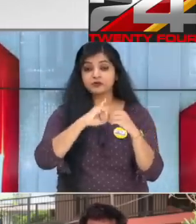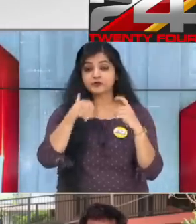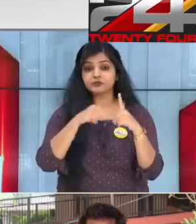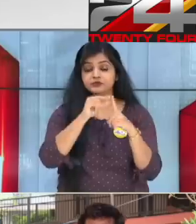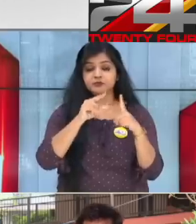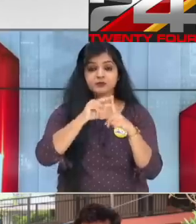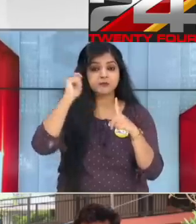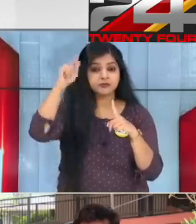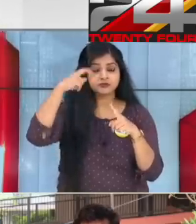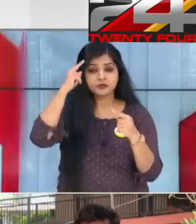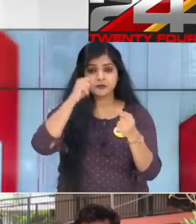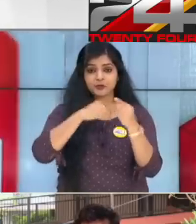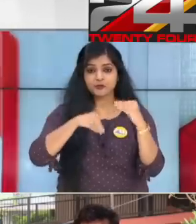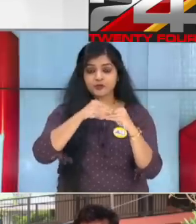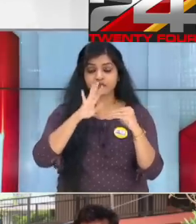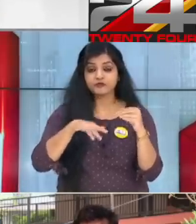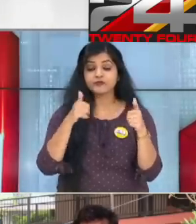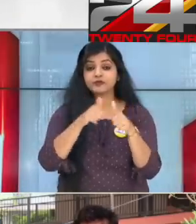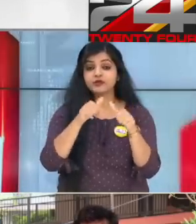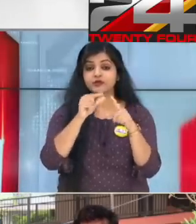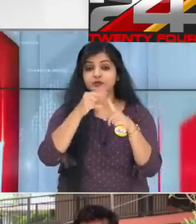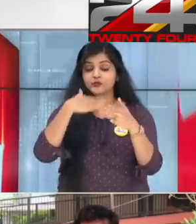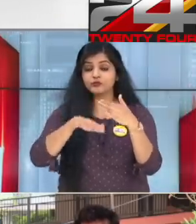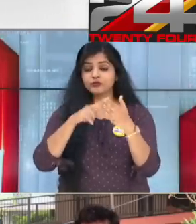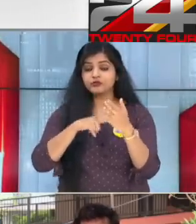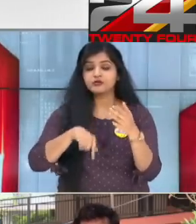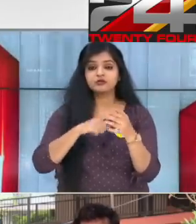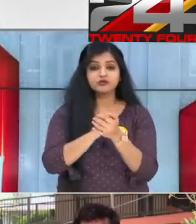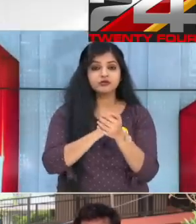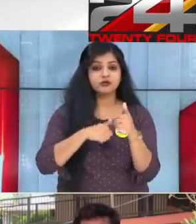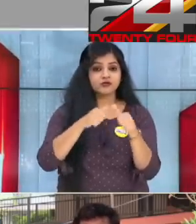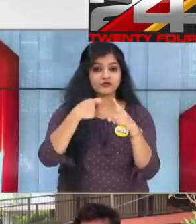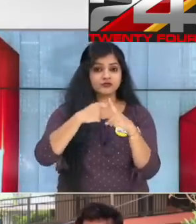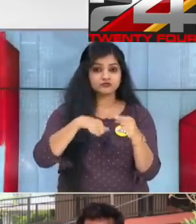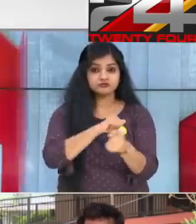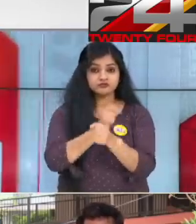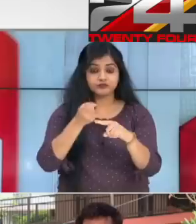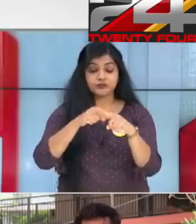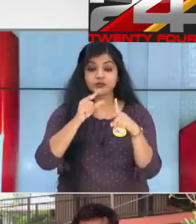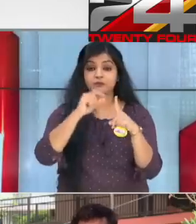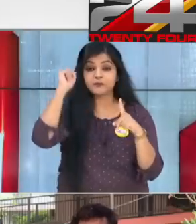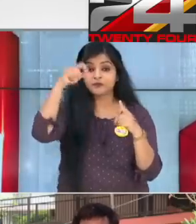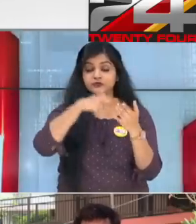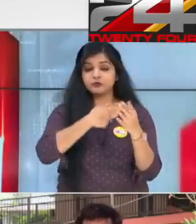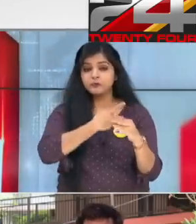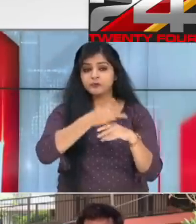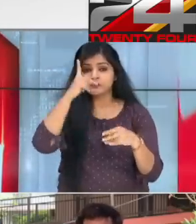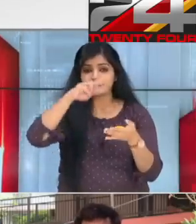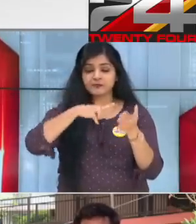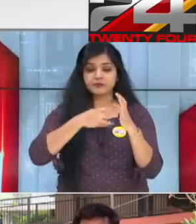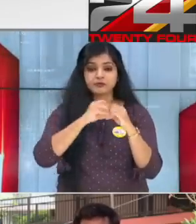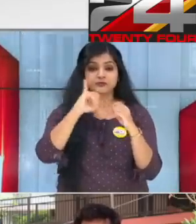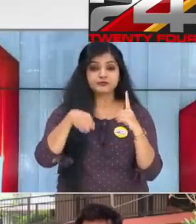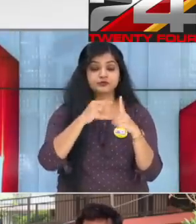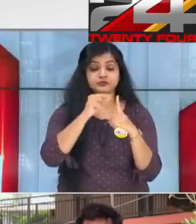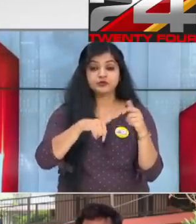കേന്ദ്രീകരിച്ച് നടക്കുന്നുണ്ട്. കാരണം അരവിന്ദ് കെജ്രിവാളിന്റെ അറസ്റ്റ് അടക്കമെല്ലാം തന്നെ ചർച്ചയാകുന്ന ഒരു തെരഞ്ഞെടുപ്പിൽ സ്വാഭാവികമായിട്ട് പഞ്ചാബിൽ തന്നെ ആം ആദ്മി പാർട്ടിക്ക് തിരിച്ചടി നൽകാനാണ് ഇപ്പോൾ BJPയുടെ നീക്കം. അതിന്റെ ഭാഗമായാണ് ആം